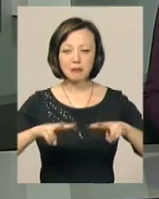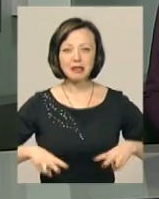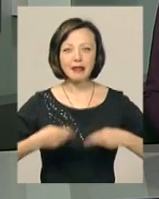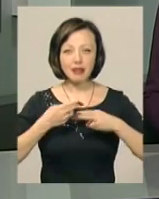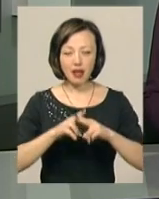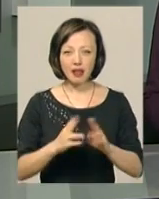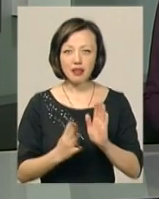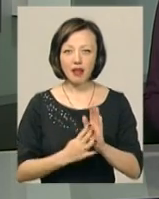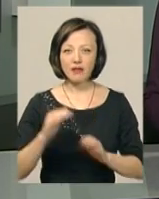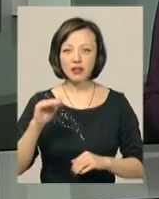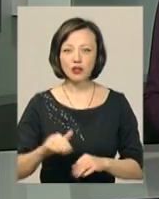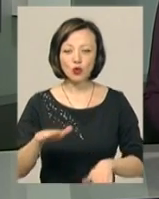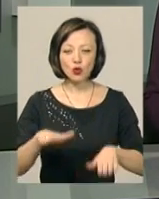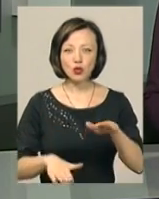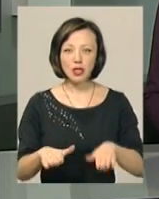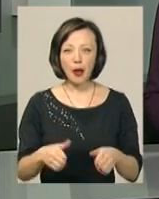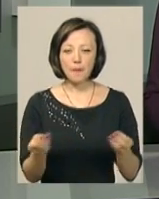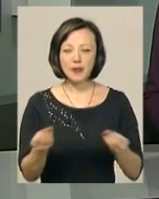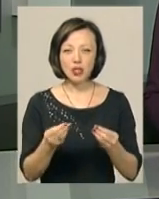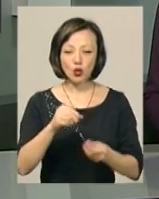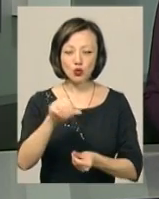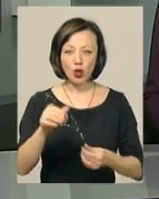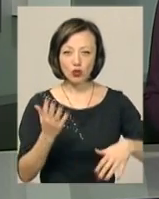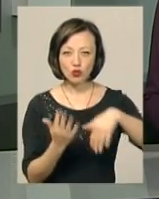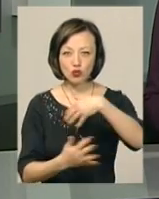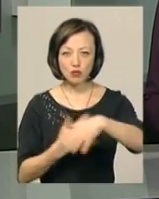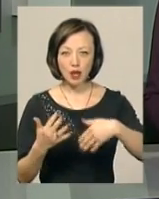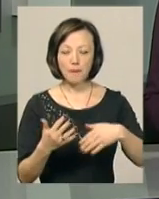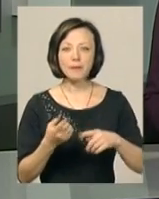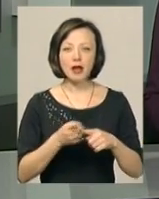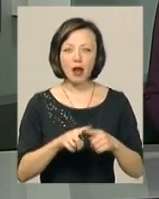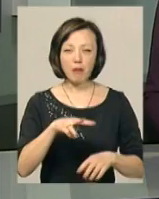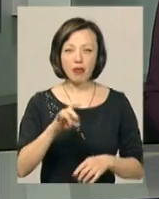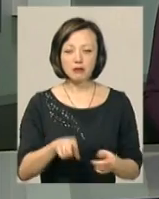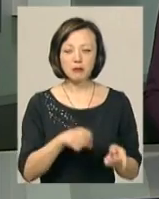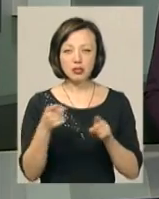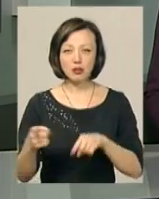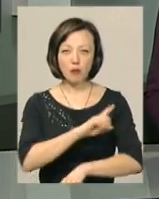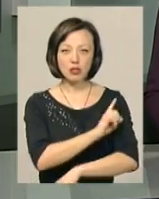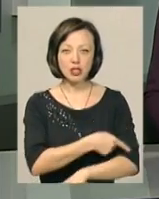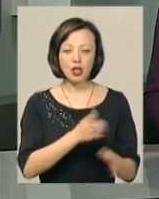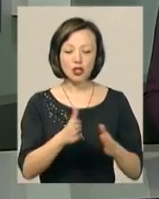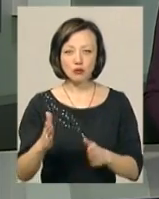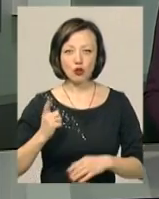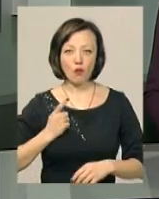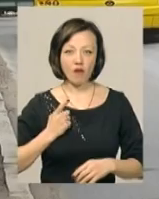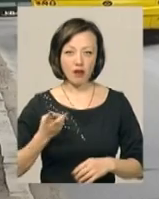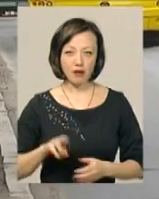9 тисяч тонн піщано-соляної суміші. А надзвичайники перейшли у посилений режим чергування. Тетяна Присикар далі.